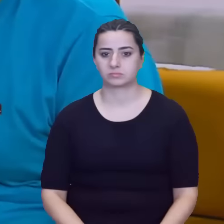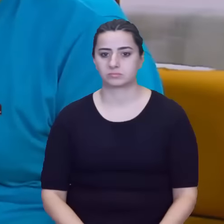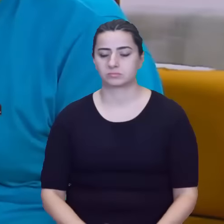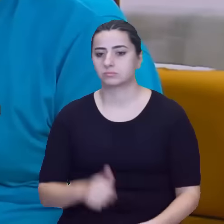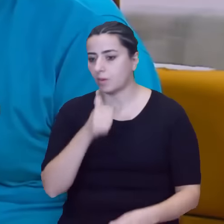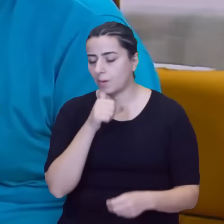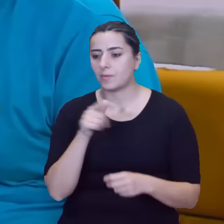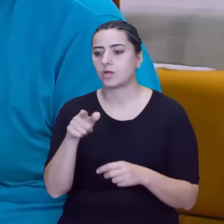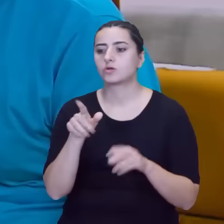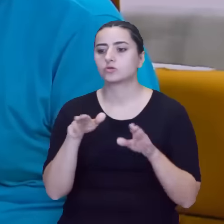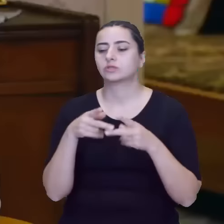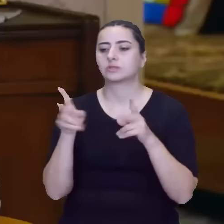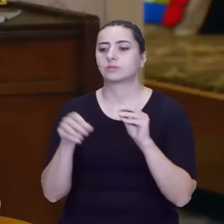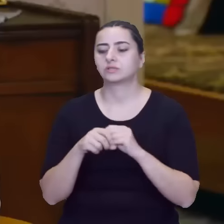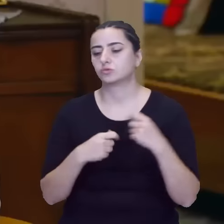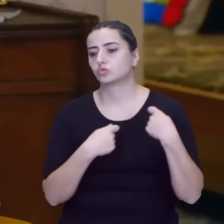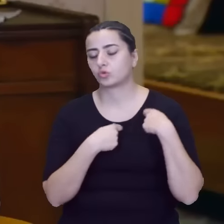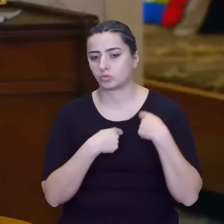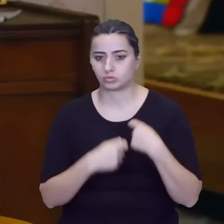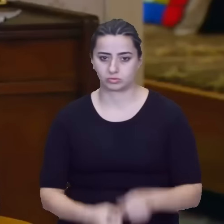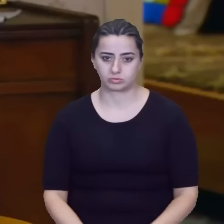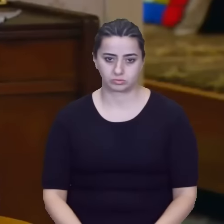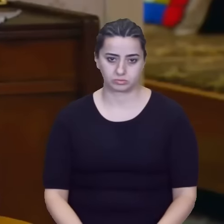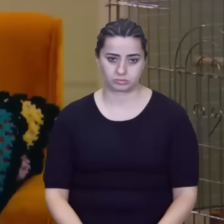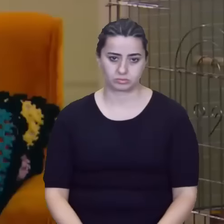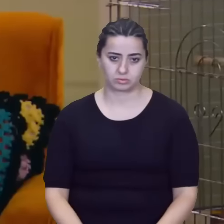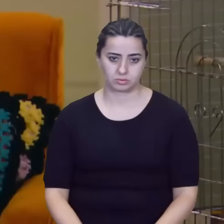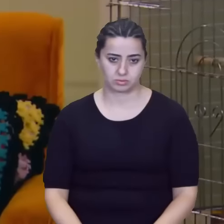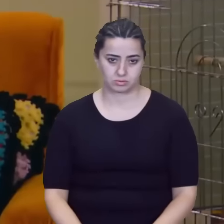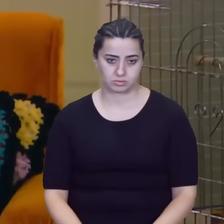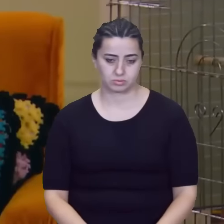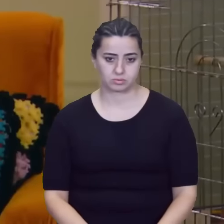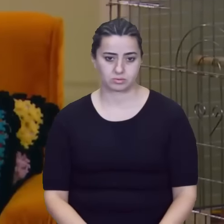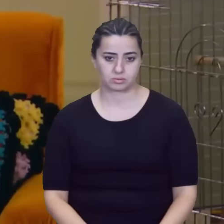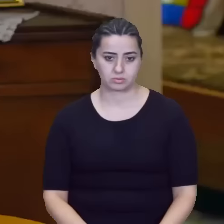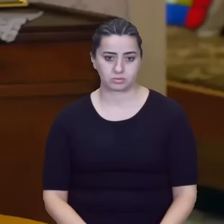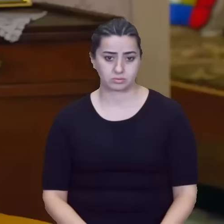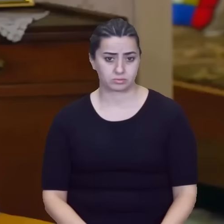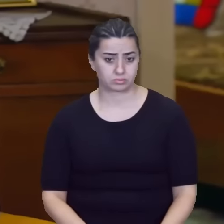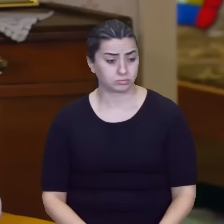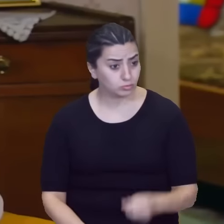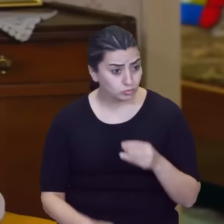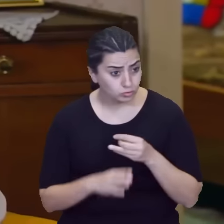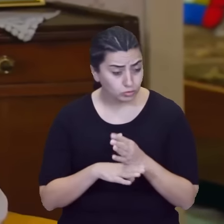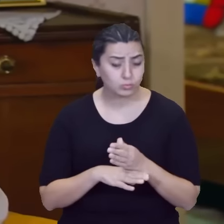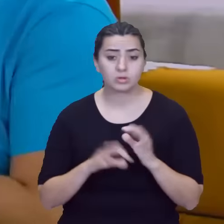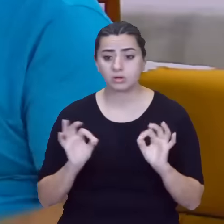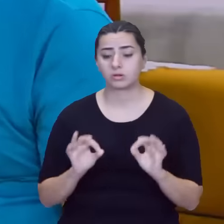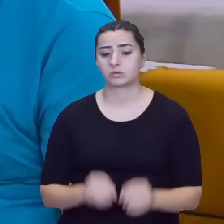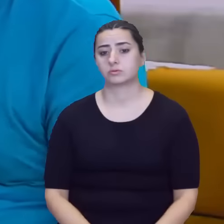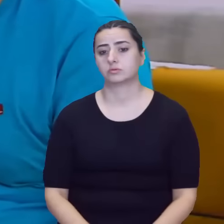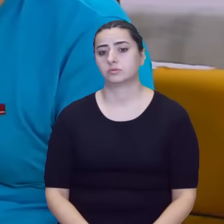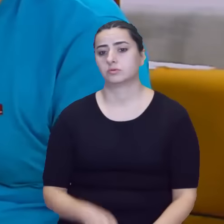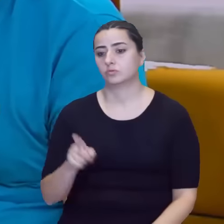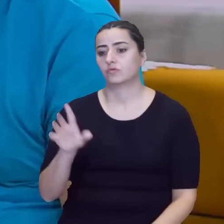kuşu salmam için baskı yapıyor. Sal kuşu diyor, git. Ne diyorsun be çocuk? Evet. Yani